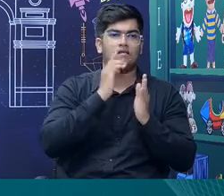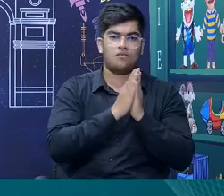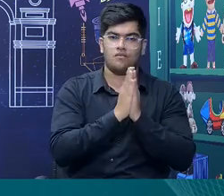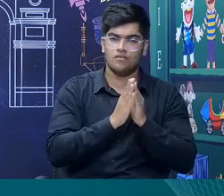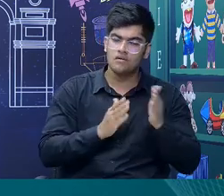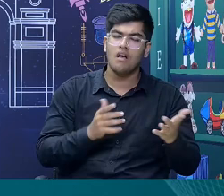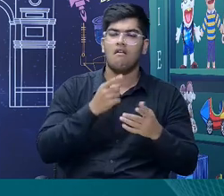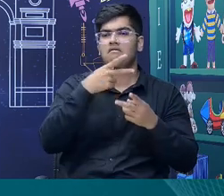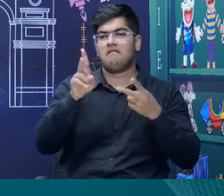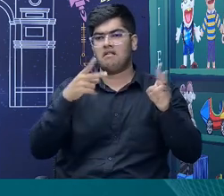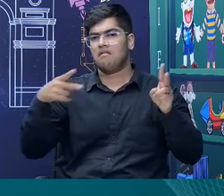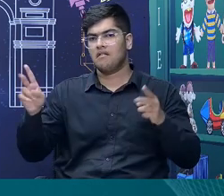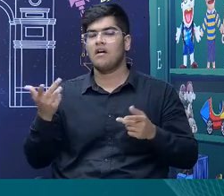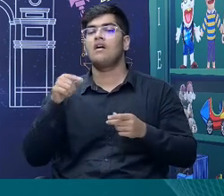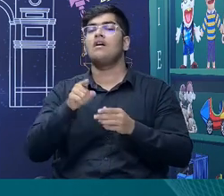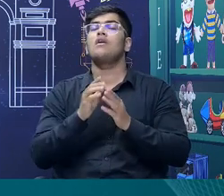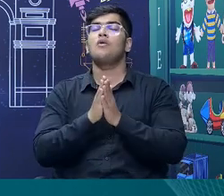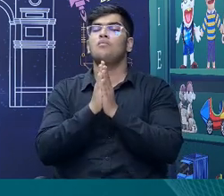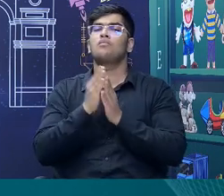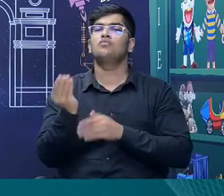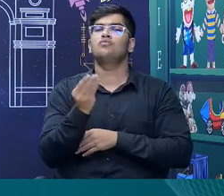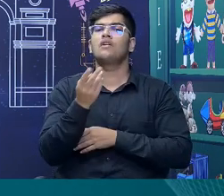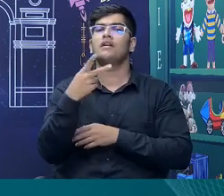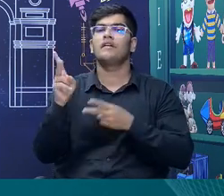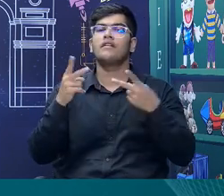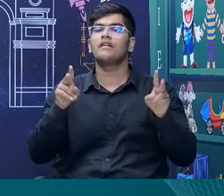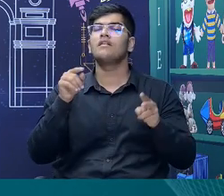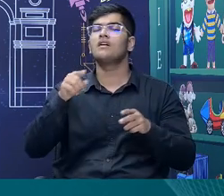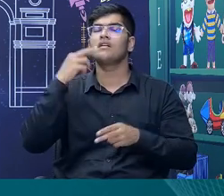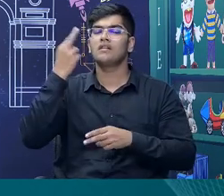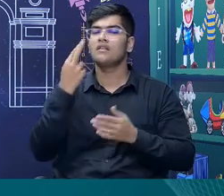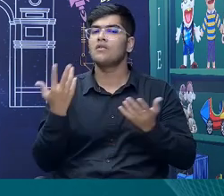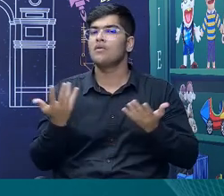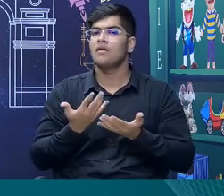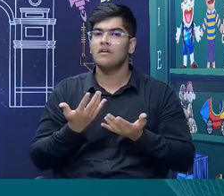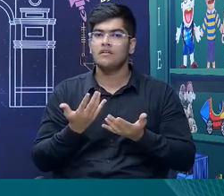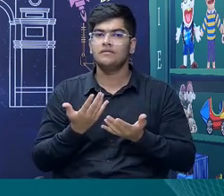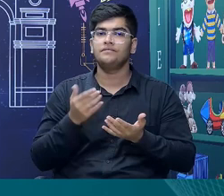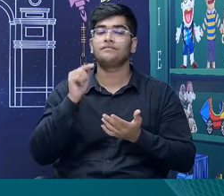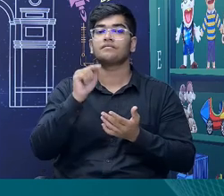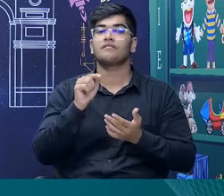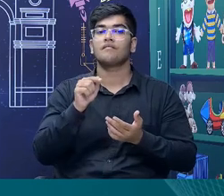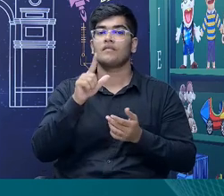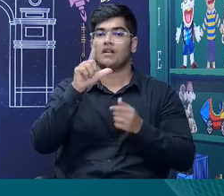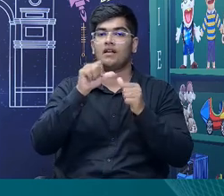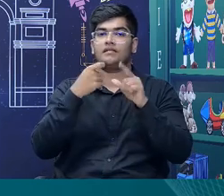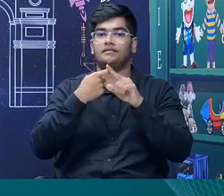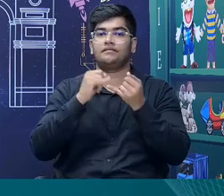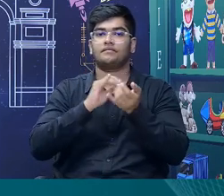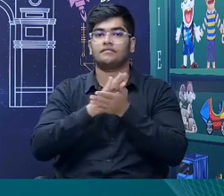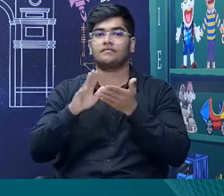की हम पूजा और सरस्वती जी की पूजा गणेश जी के साथ इसलिए करते हैं क्योंकि लक्ष्मी जी